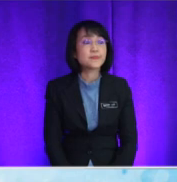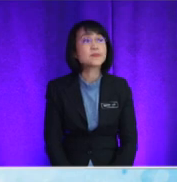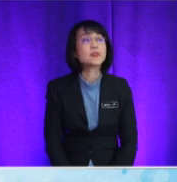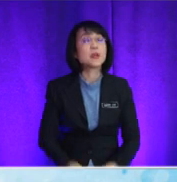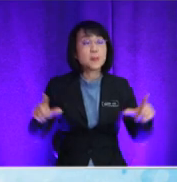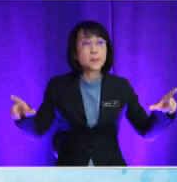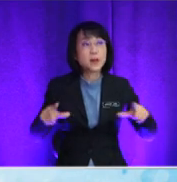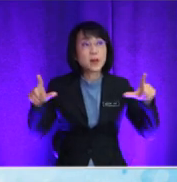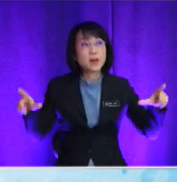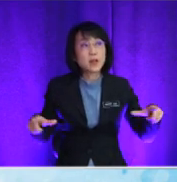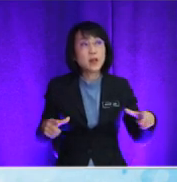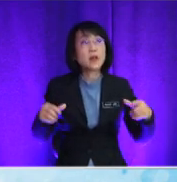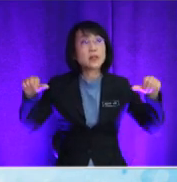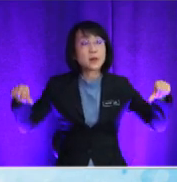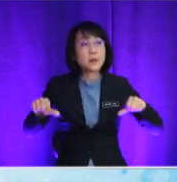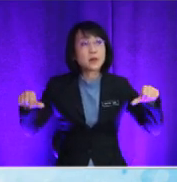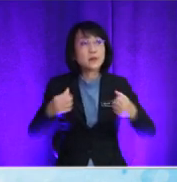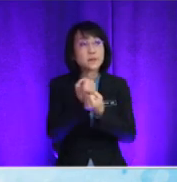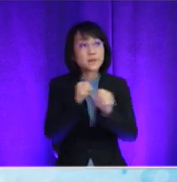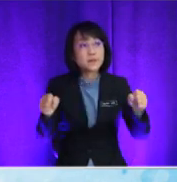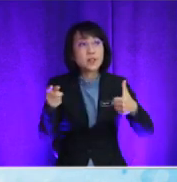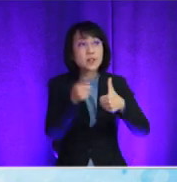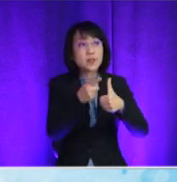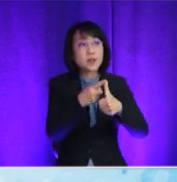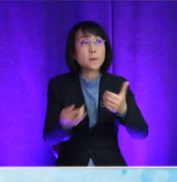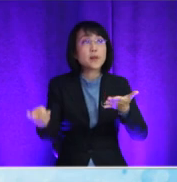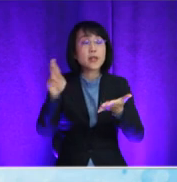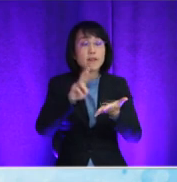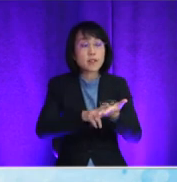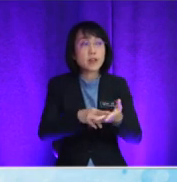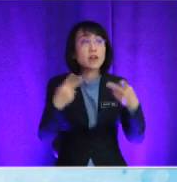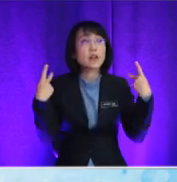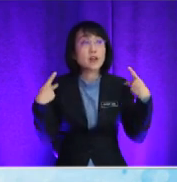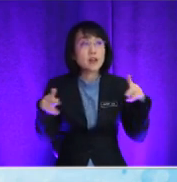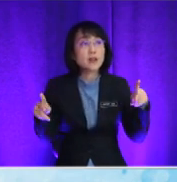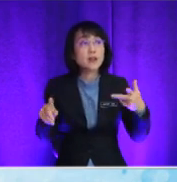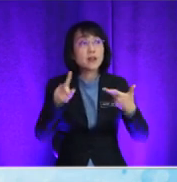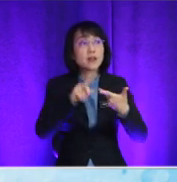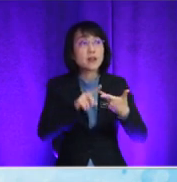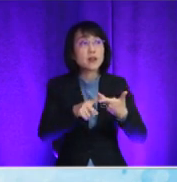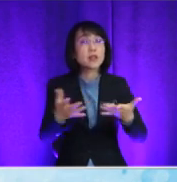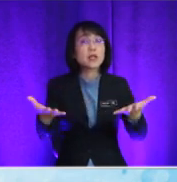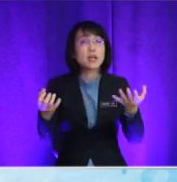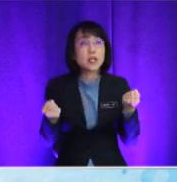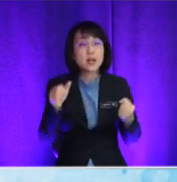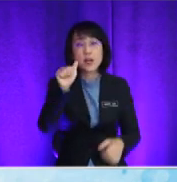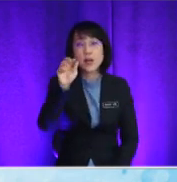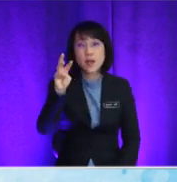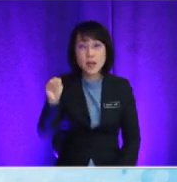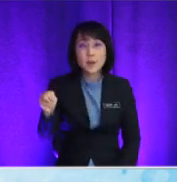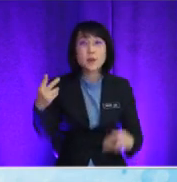yang pertama yang dilakukan aku ini kehendak Yang kedua kehendak anglings makanan